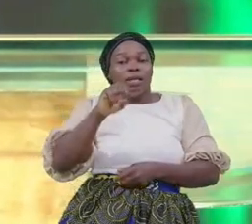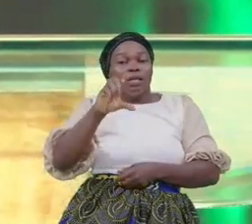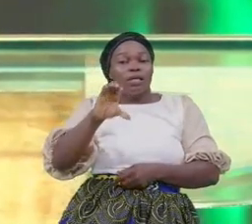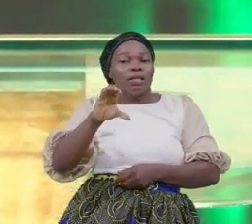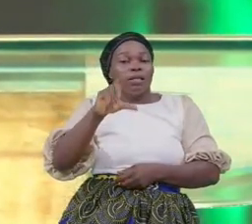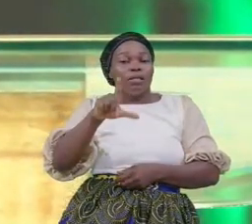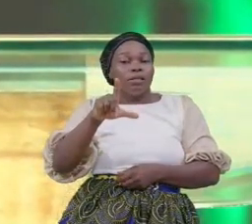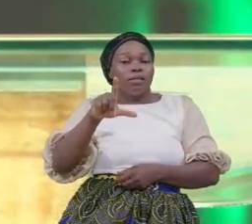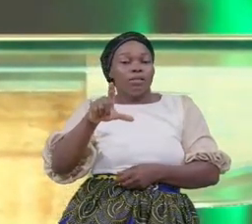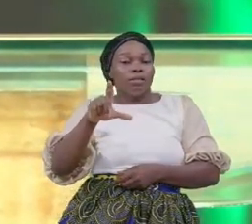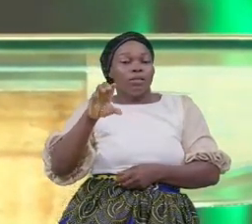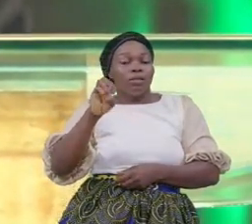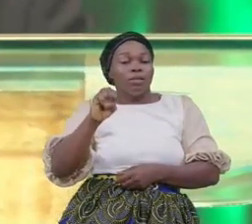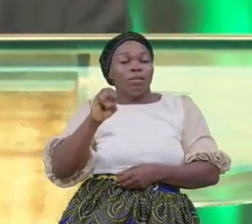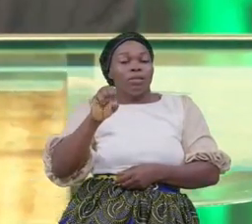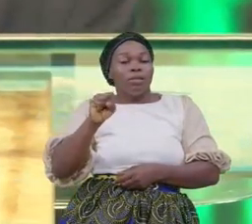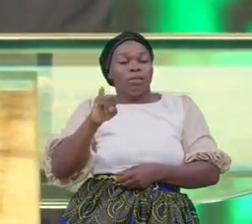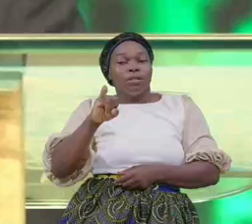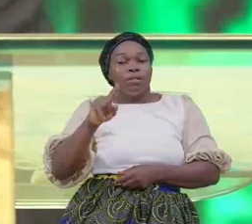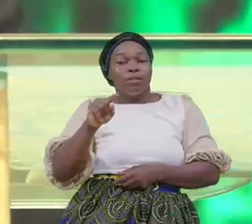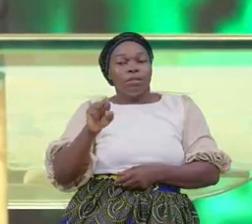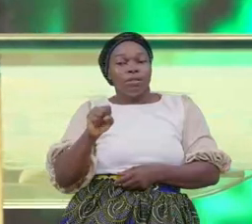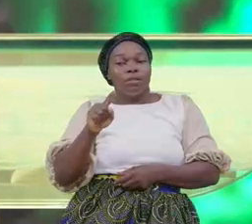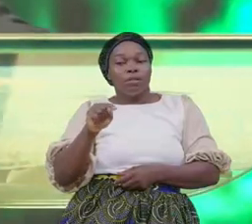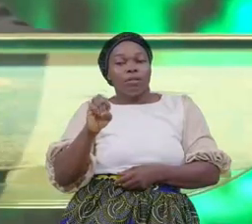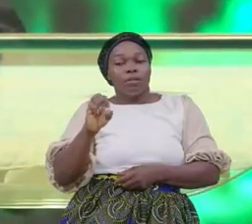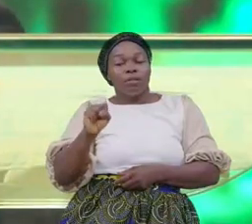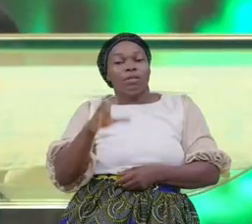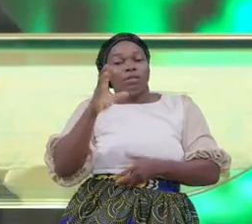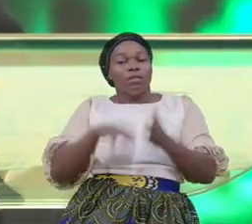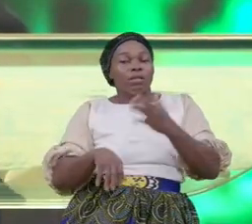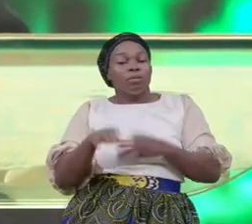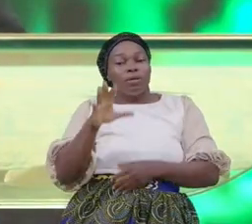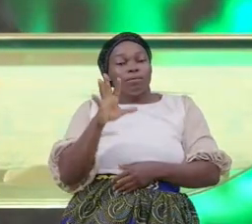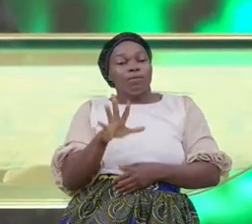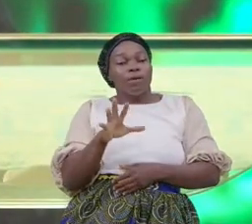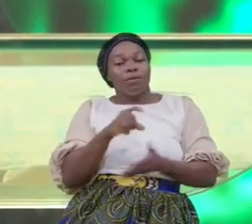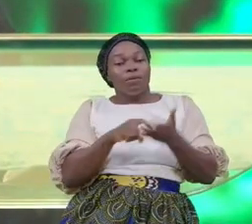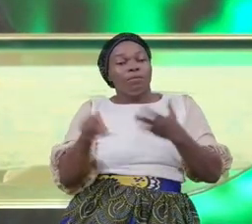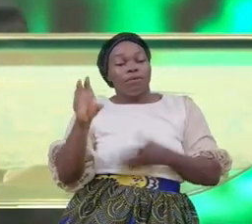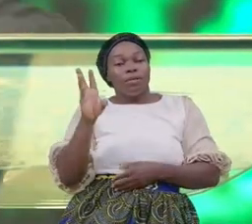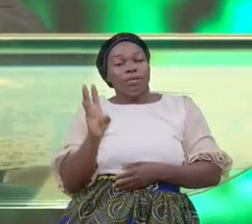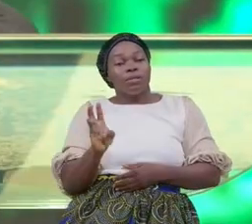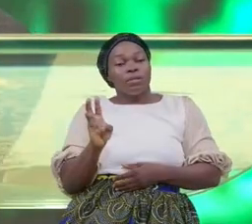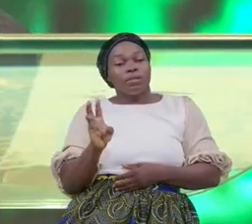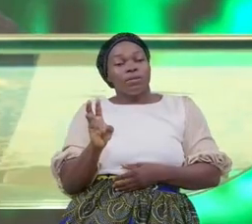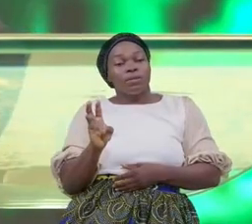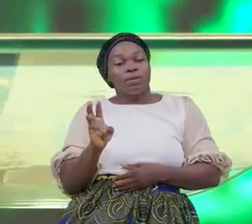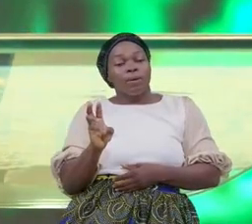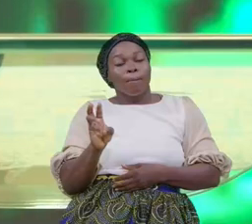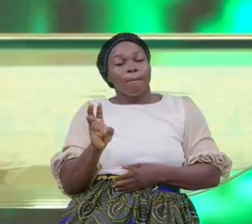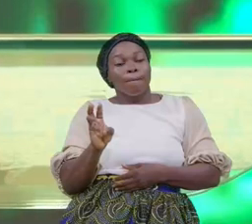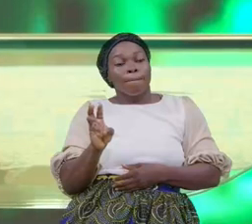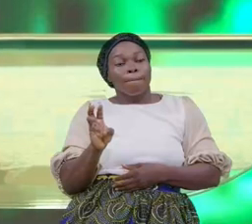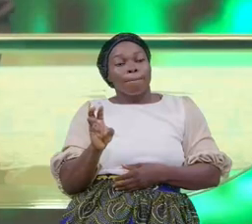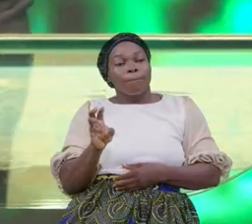va à Ecclésiaste 5, verset Ecclésiaste 5. Nous lisons